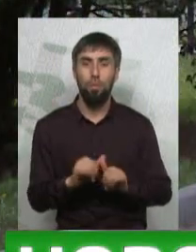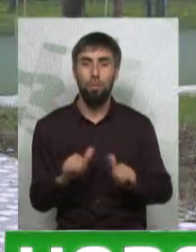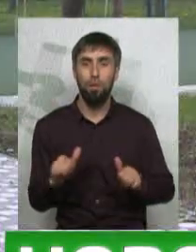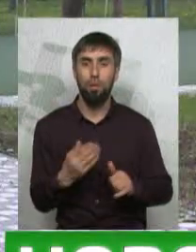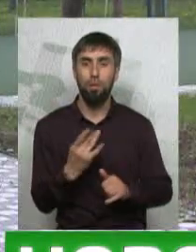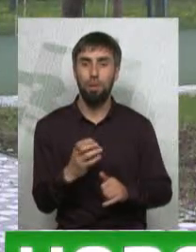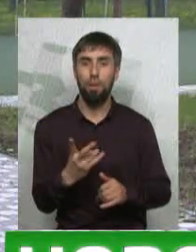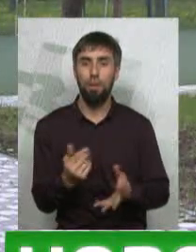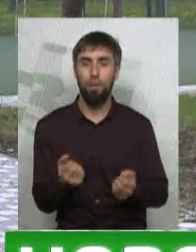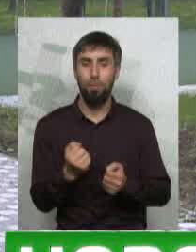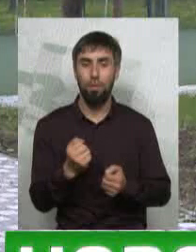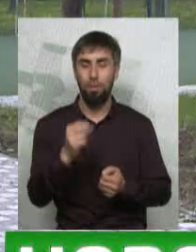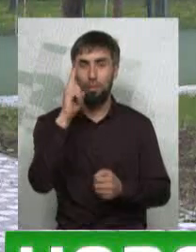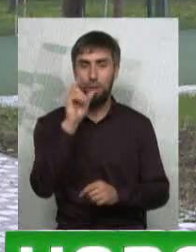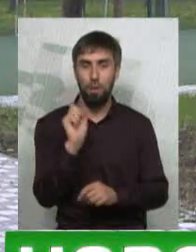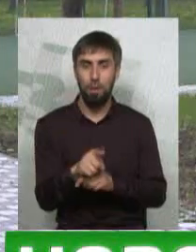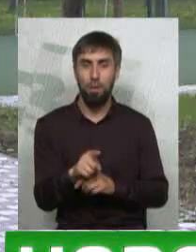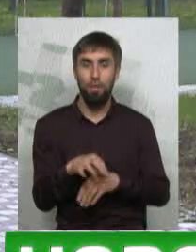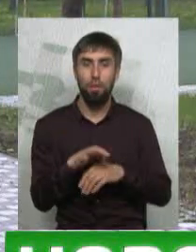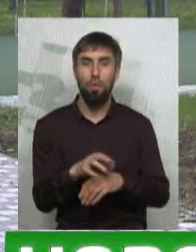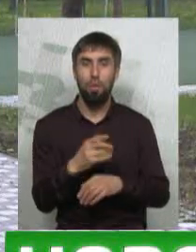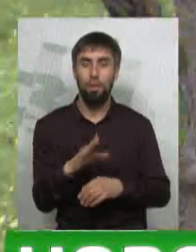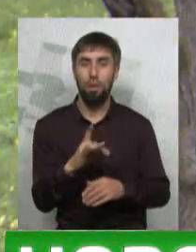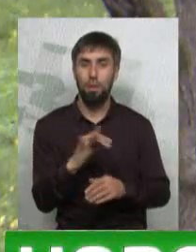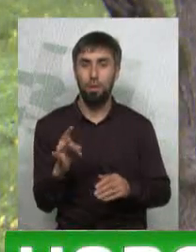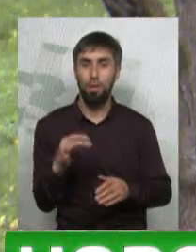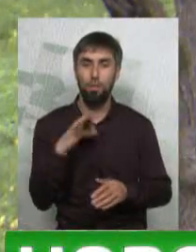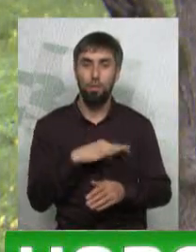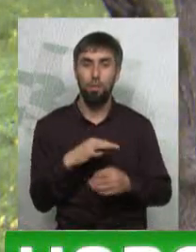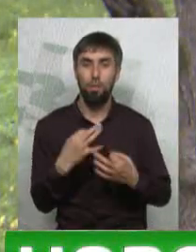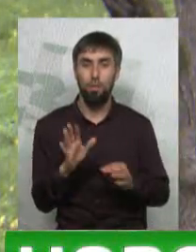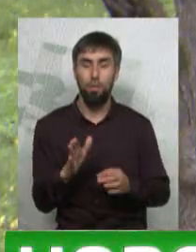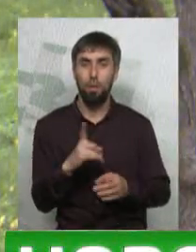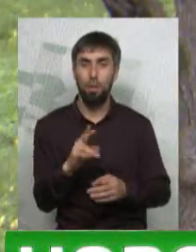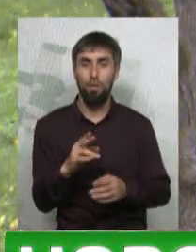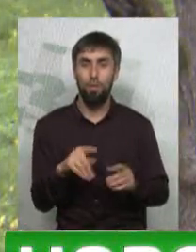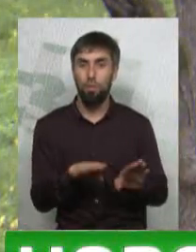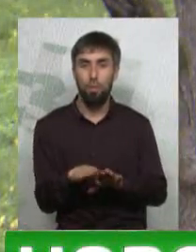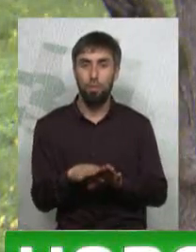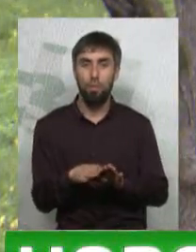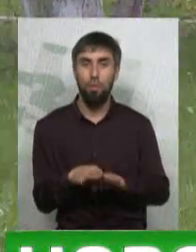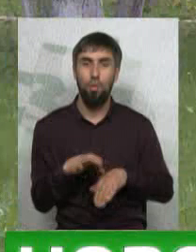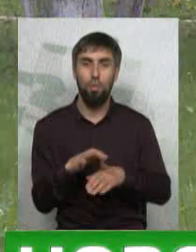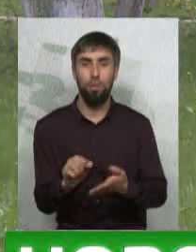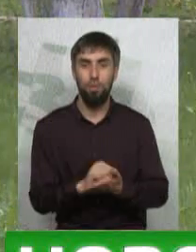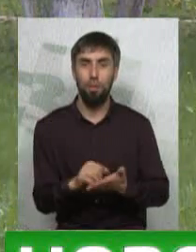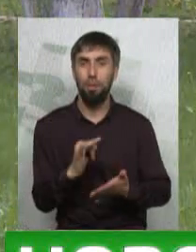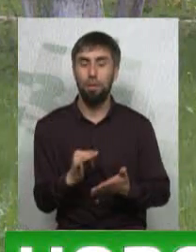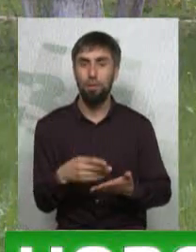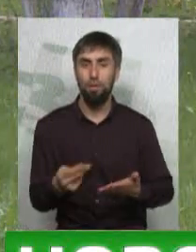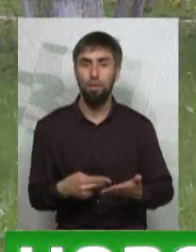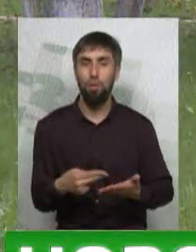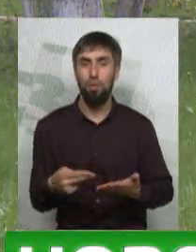шансы на прием государственного заказа. Внесение объекта в реестр позволит использовать знаки соответствия сопроводительной документации и